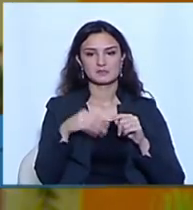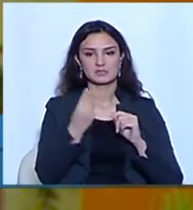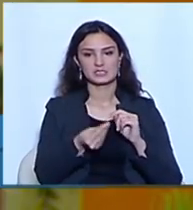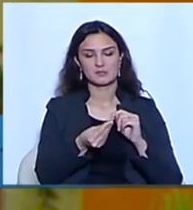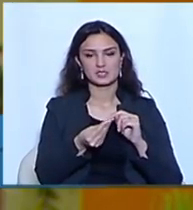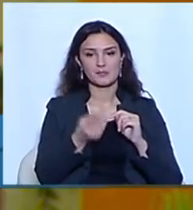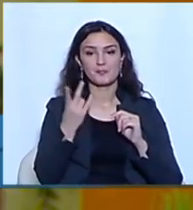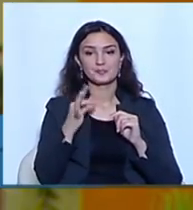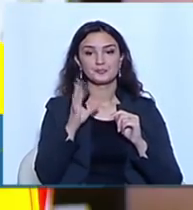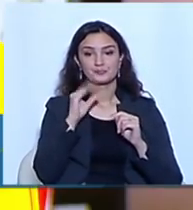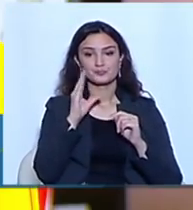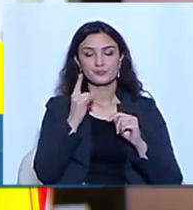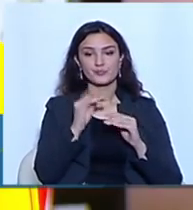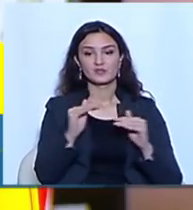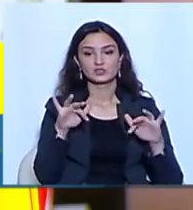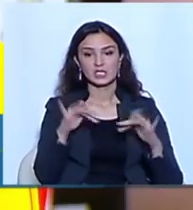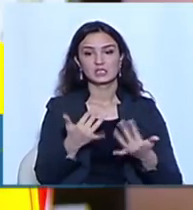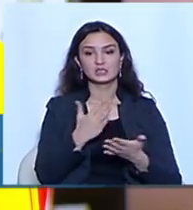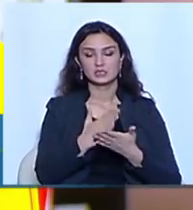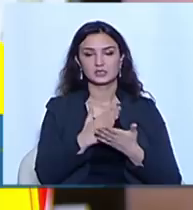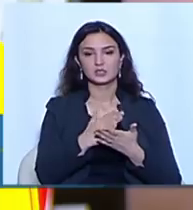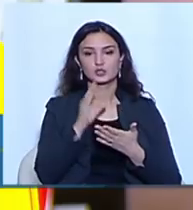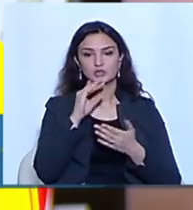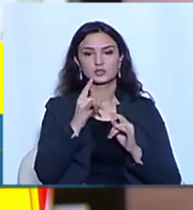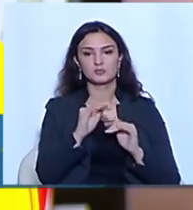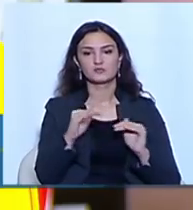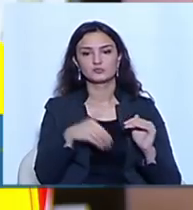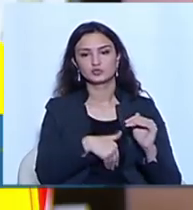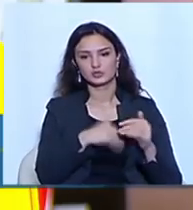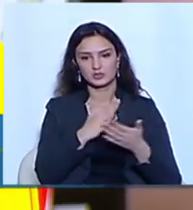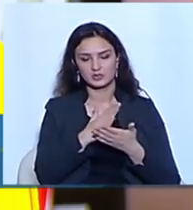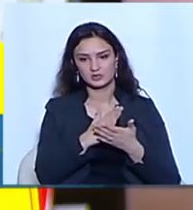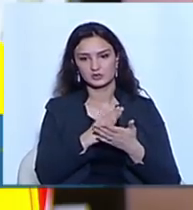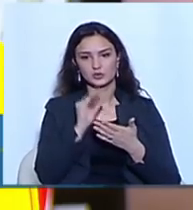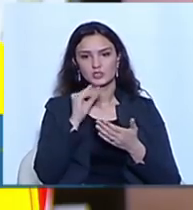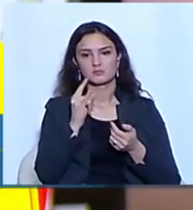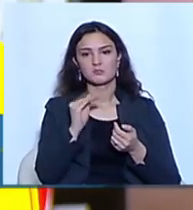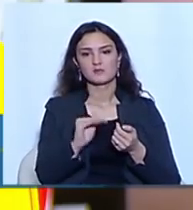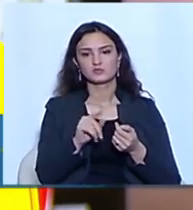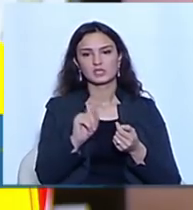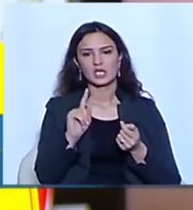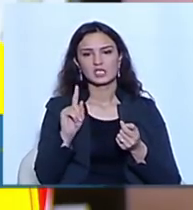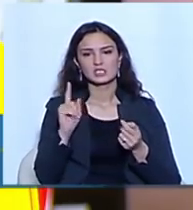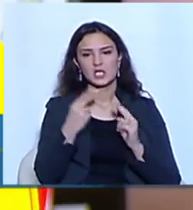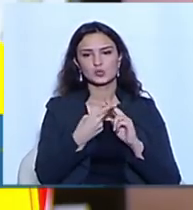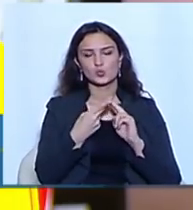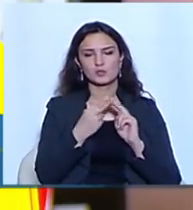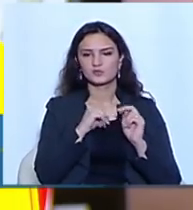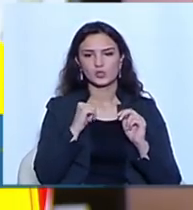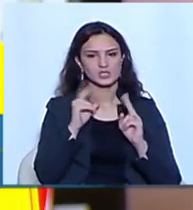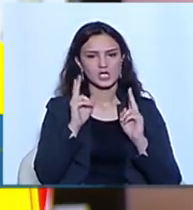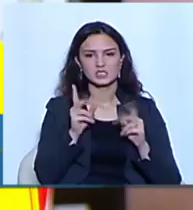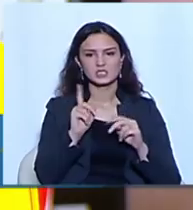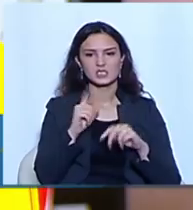მიცემას. მაგრამ როდესაც ბავშვი დაღლილია, როდესაც ბავშვი მშიერია, როდესაც ბავშვს რაღაცა აწუხებს და თვითონაც